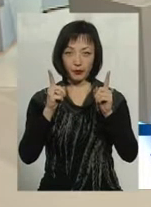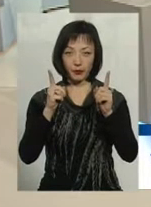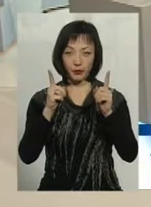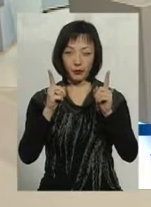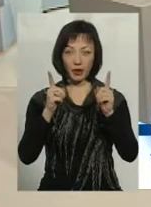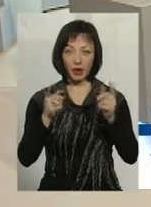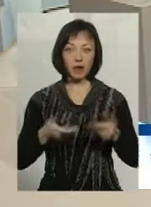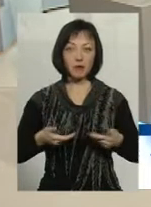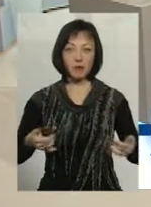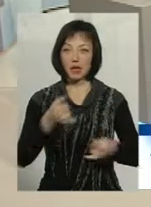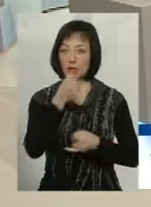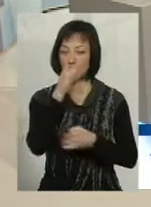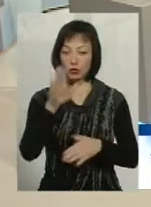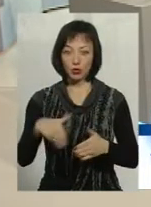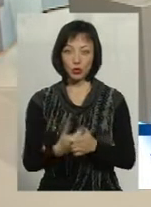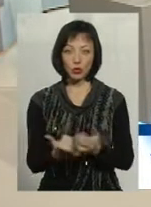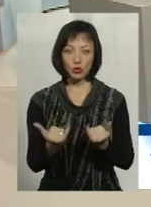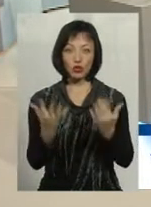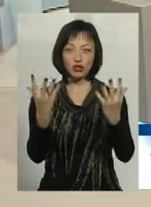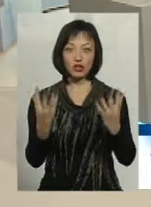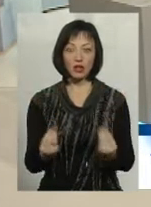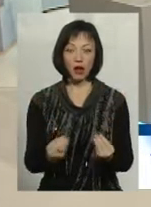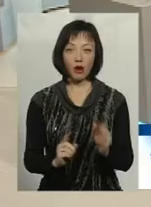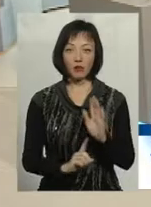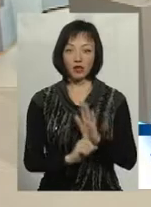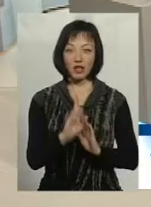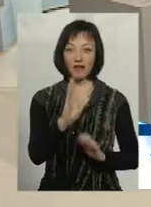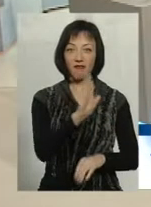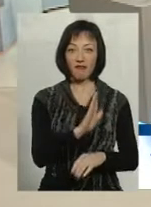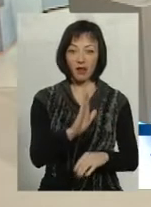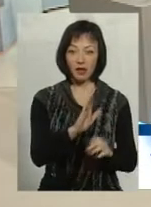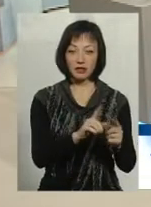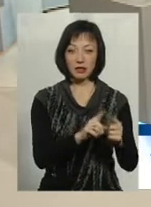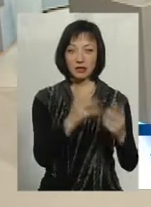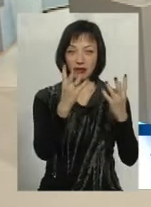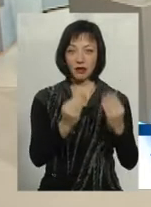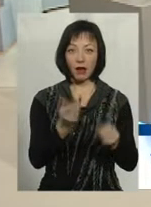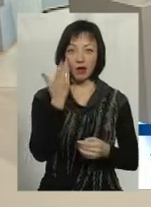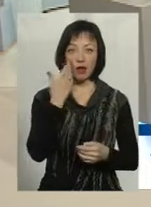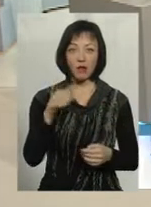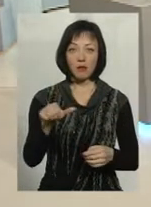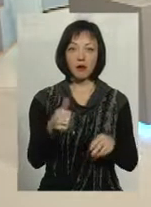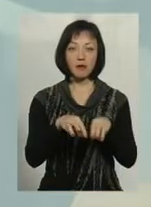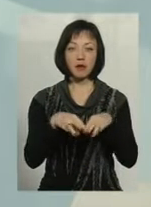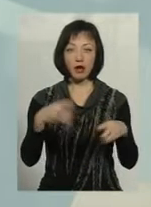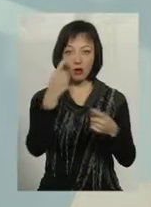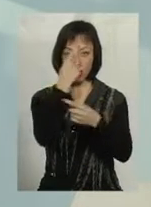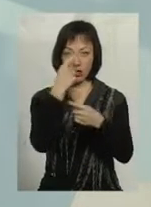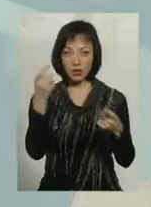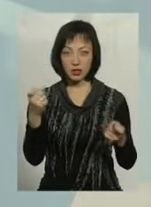наші депутати? Ну, знаєте, я як експерт можу сказати однозначно